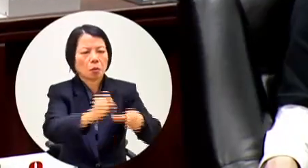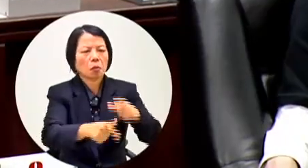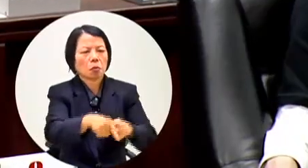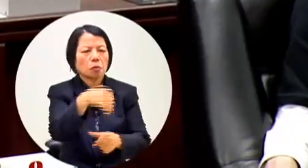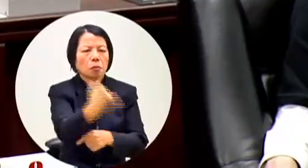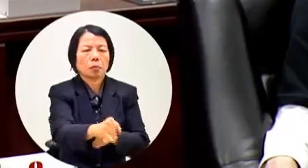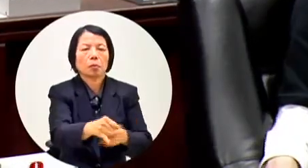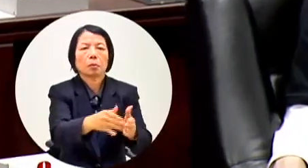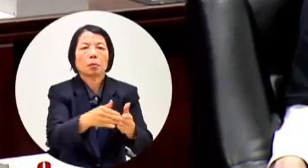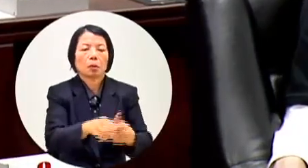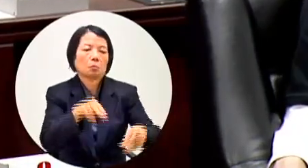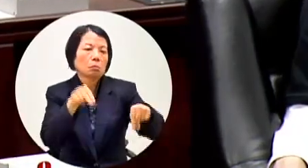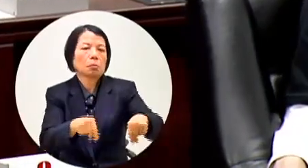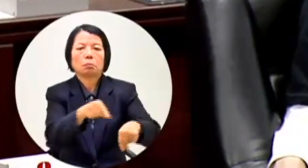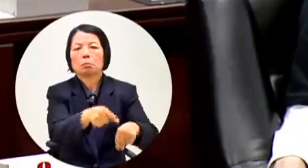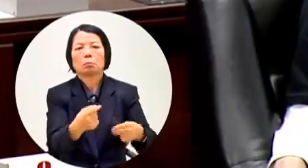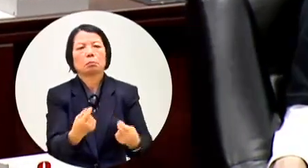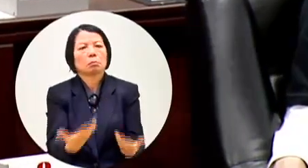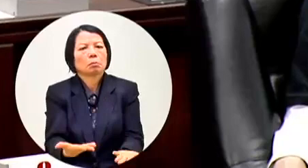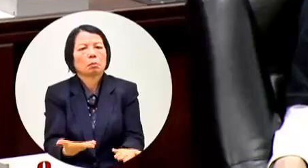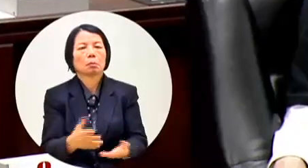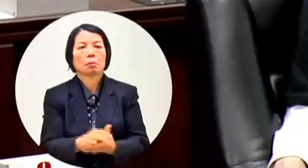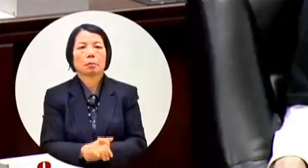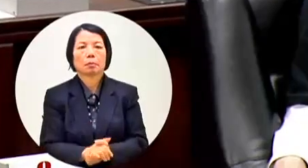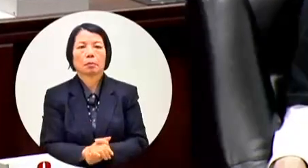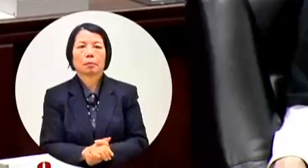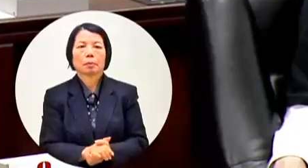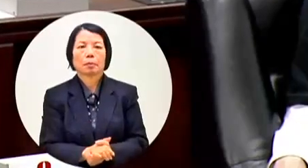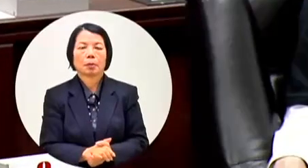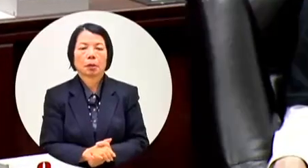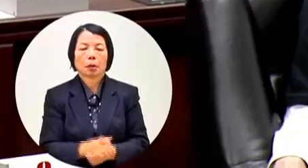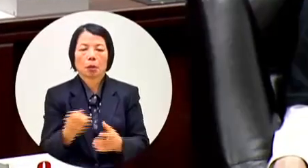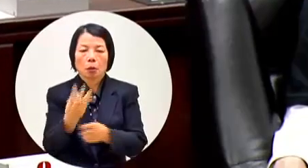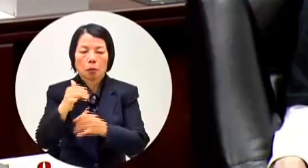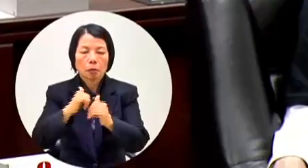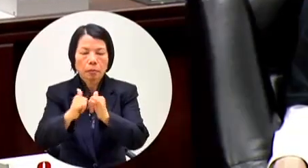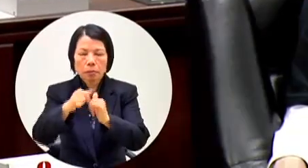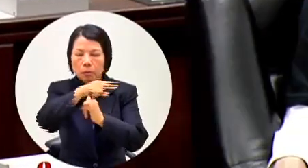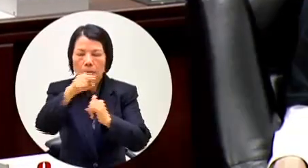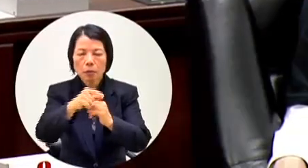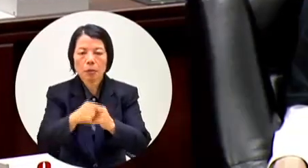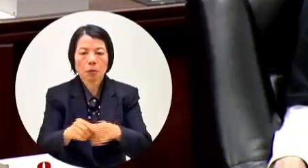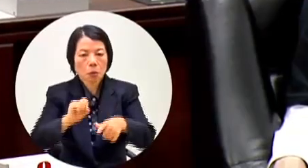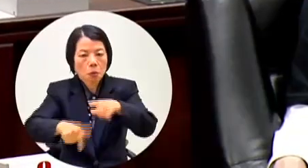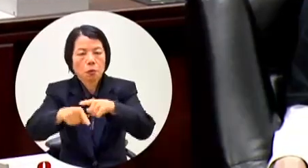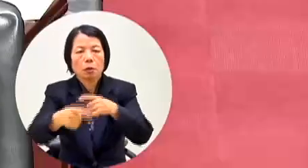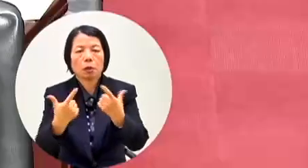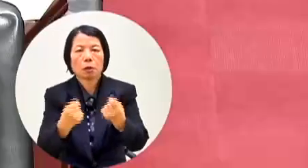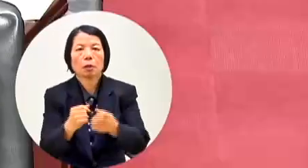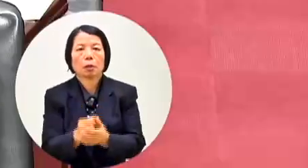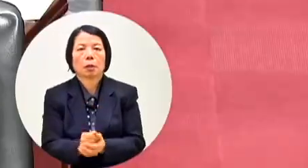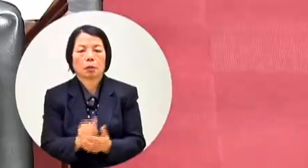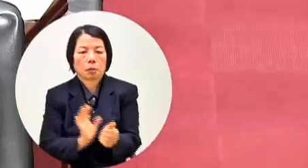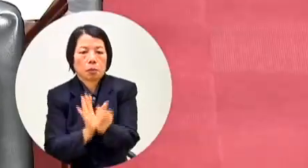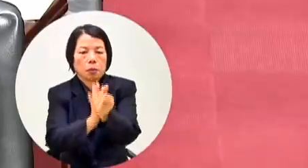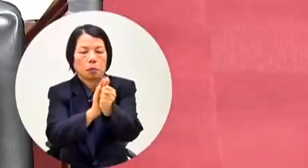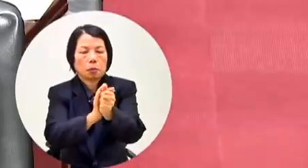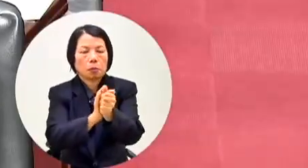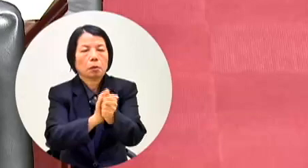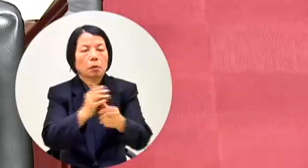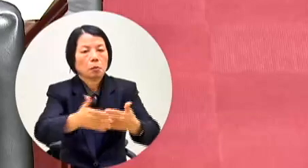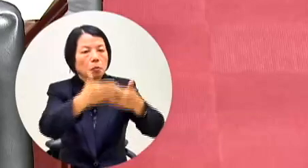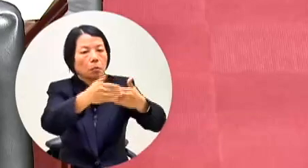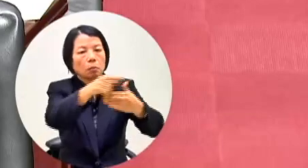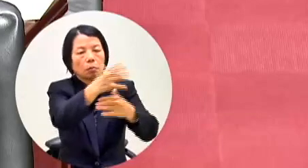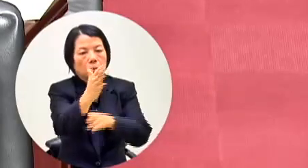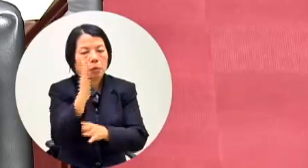来签协议啊？再来，华敏投资企业，它背后很明显就是福建人民政府管理的，它就